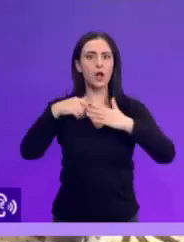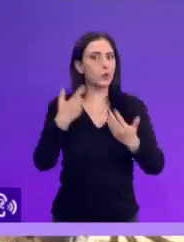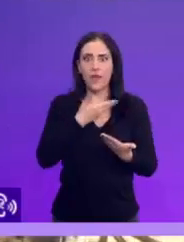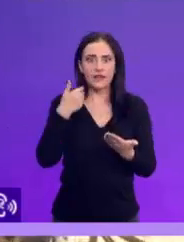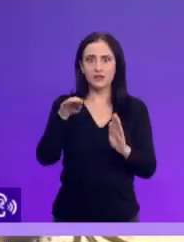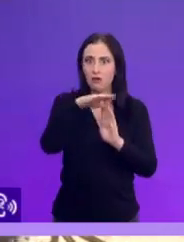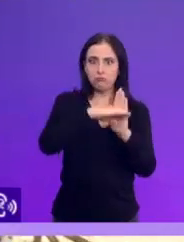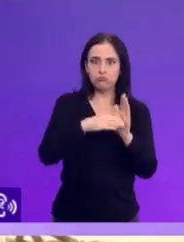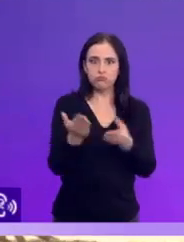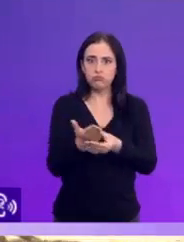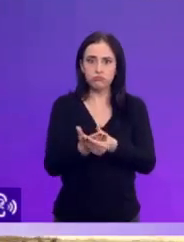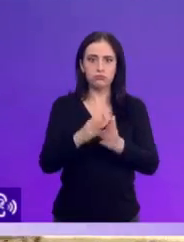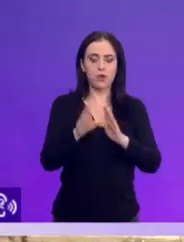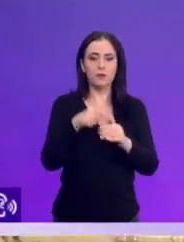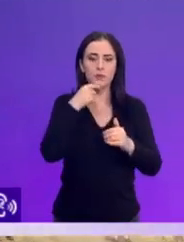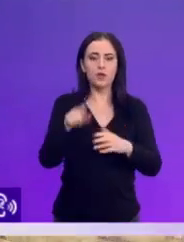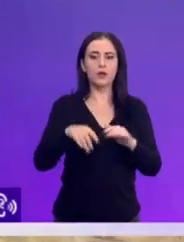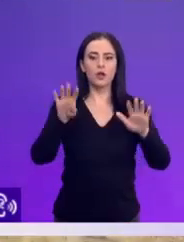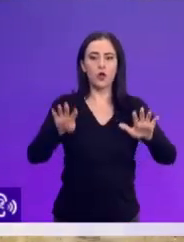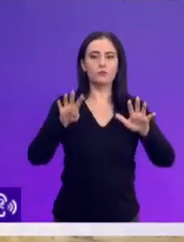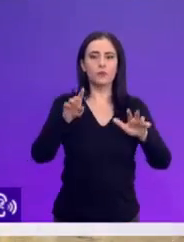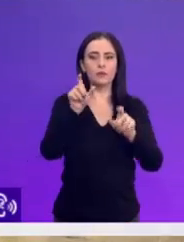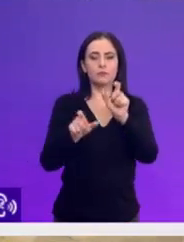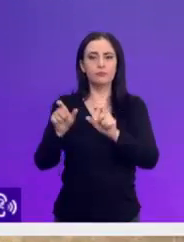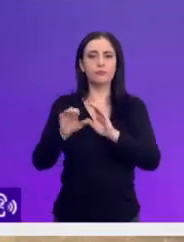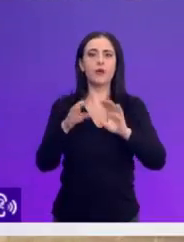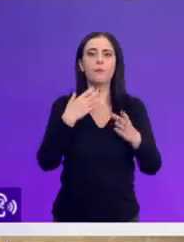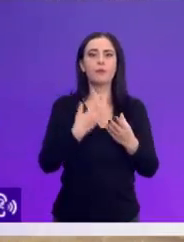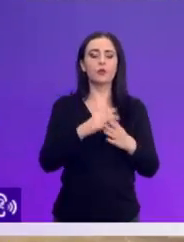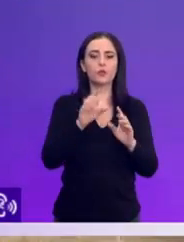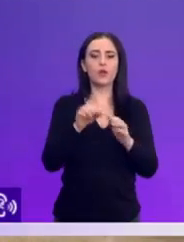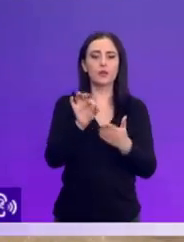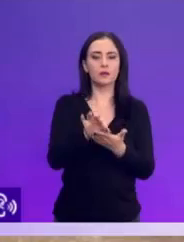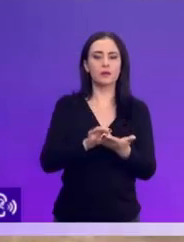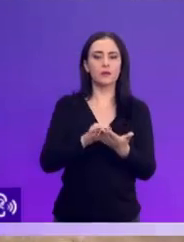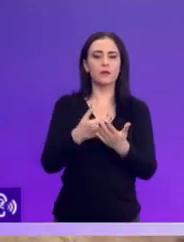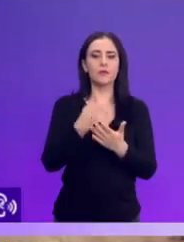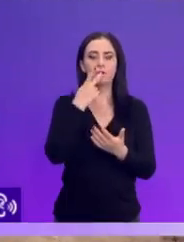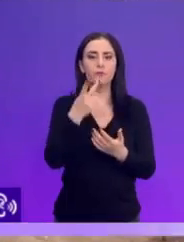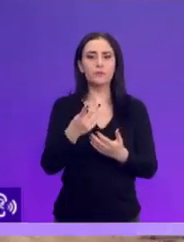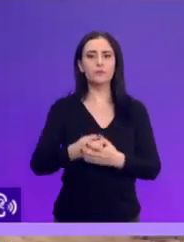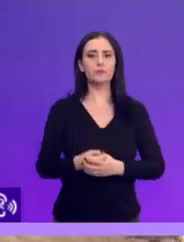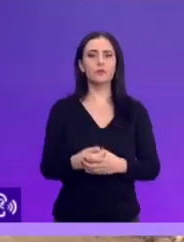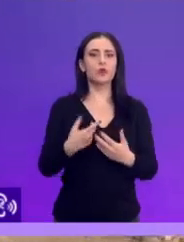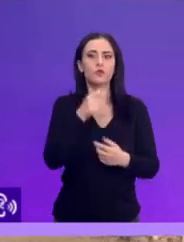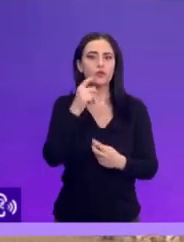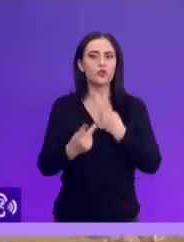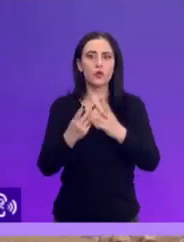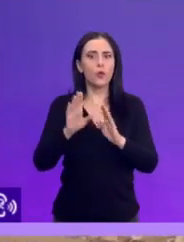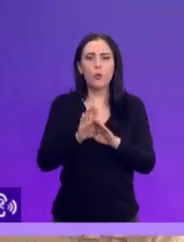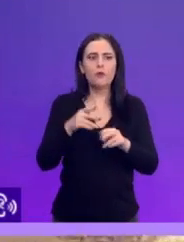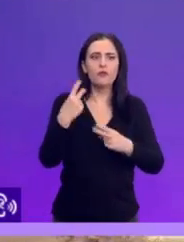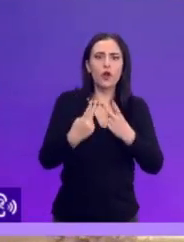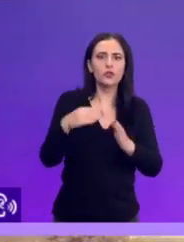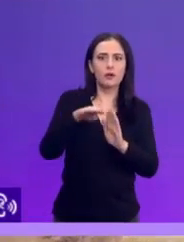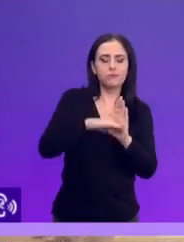existat, au fost în 2019 controle, sancțiuni în acest sens și s-a văzut atunci că nu funcționează cum trebuie, însă